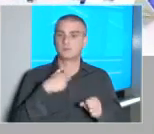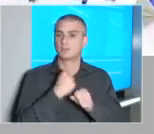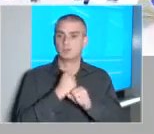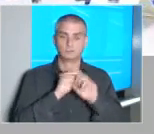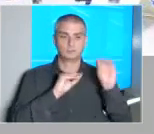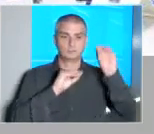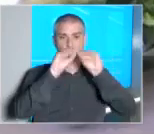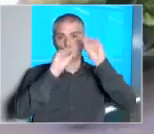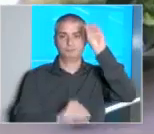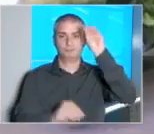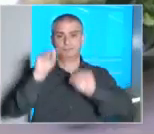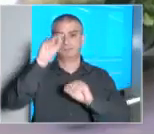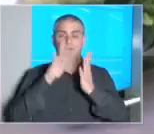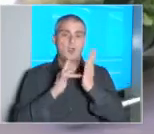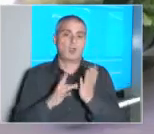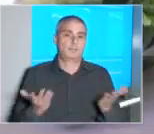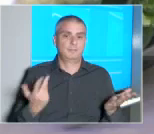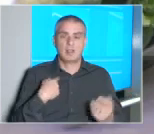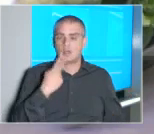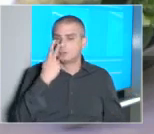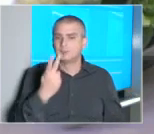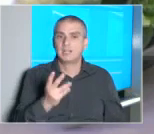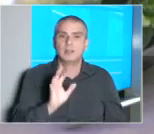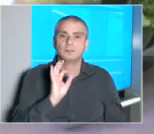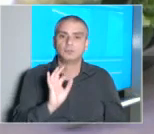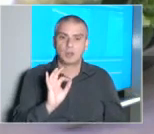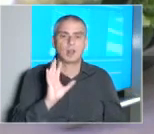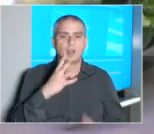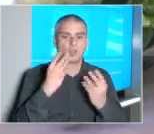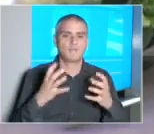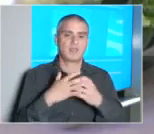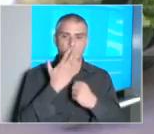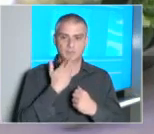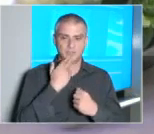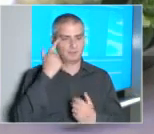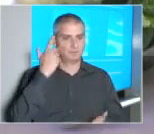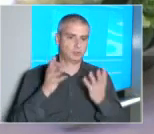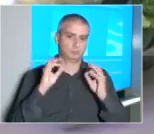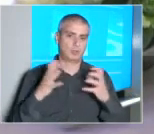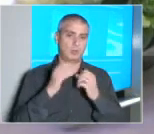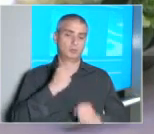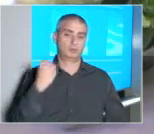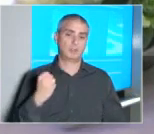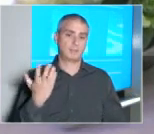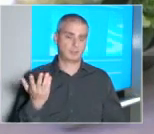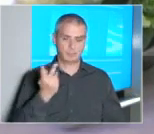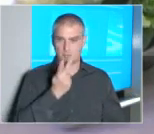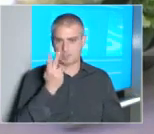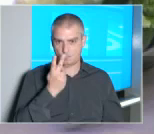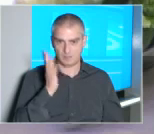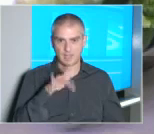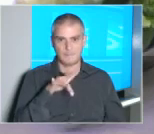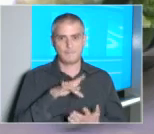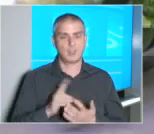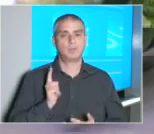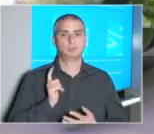לגרור תזוזות למקום כזה או אחר. ההסתכלות שלנו היא הסתכלות של גם טובת עם ישראל והשיקולים של גוש הימין. כמובן שגם